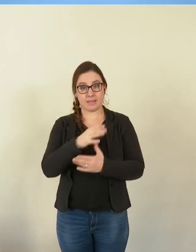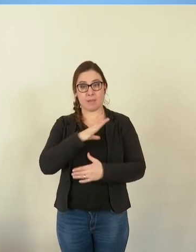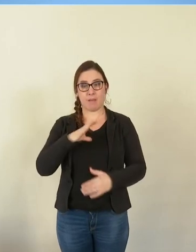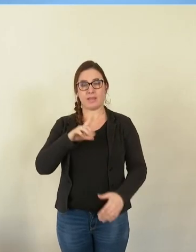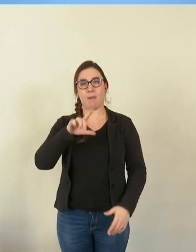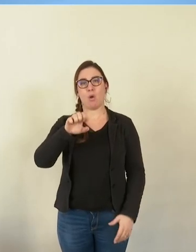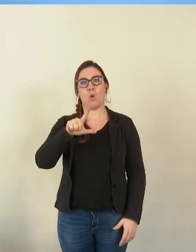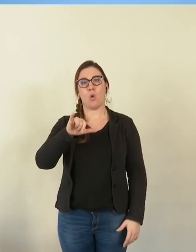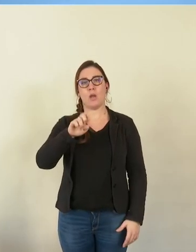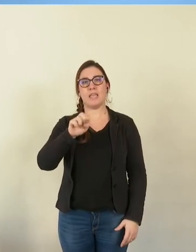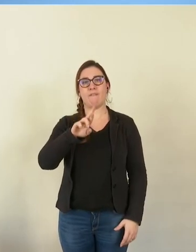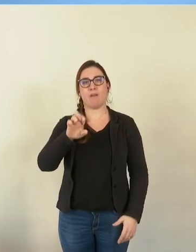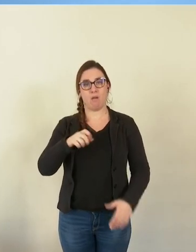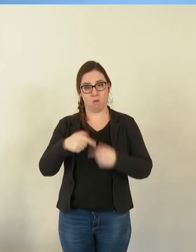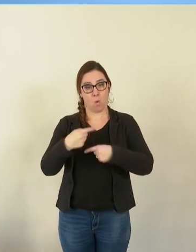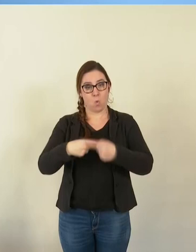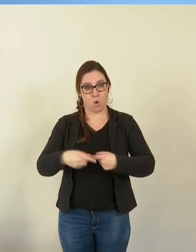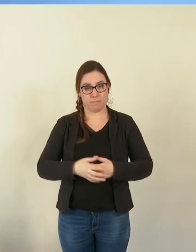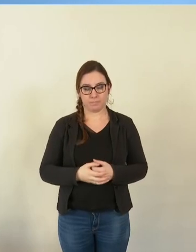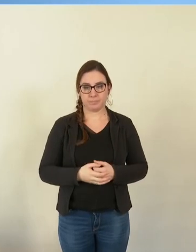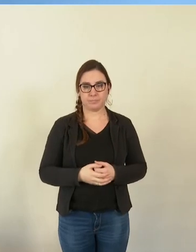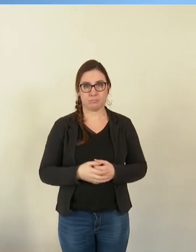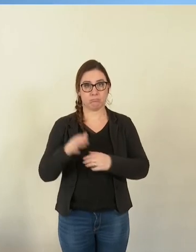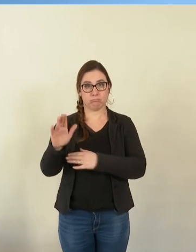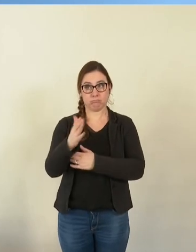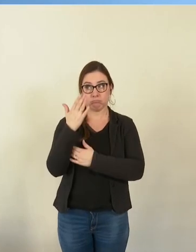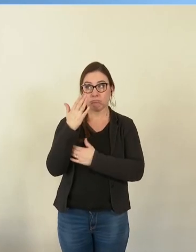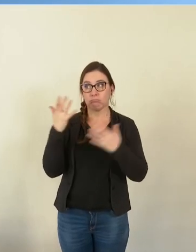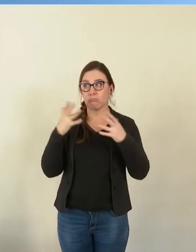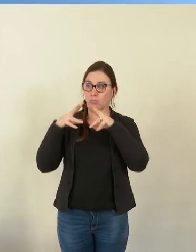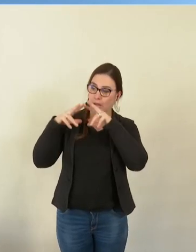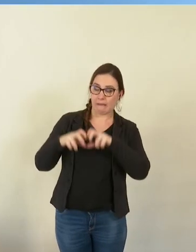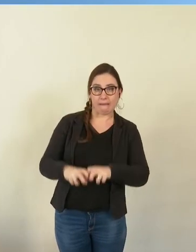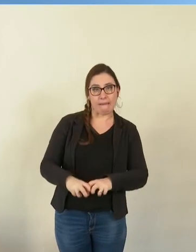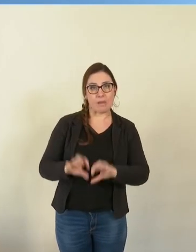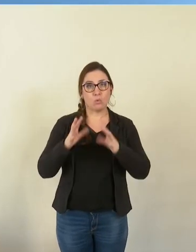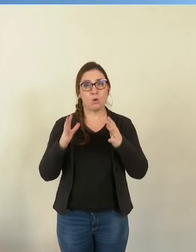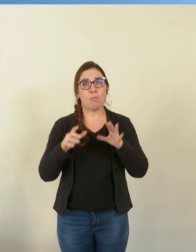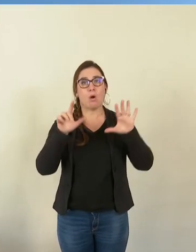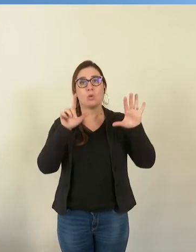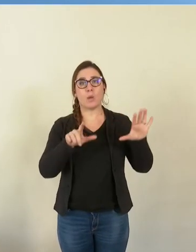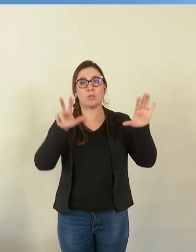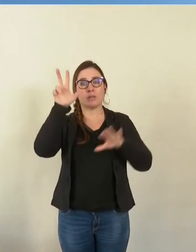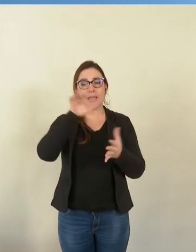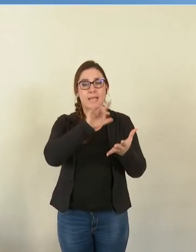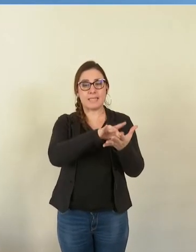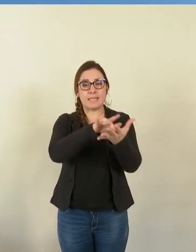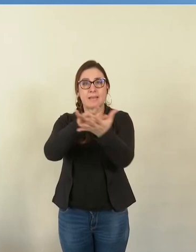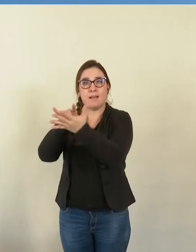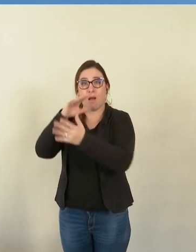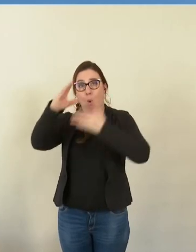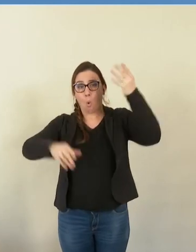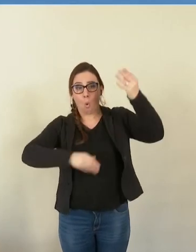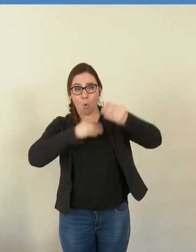le lièvre et qui en fait démontre à travers l'étude et l'exploration de 73 sites dans le monde